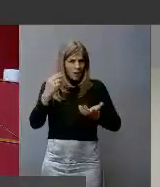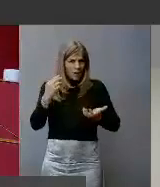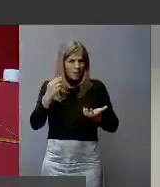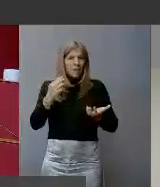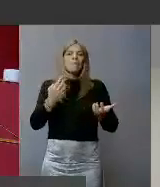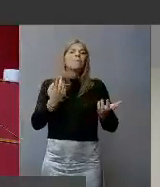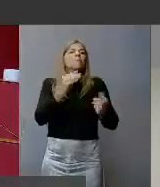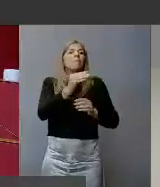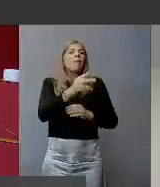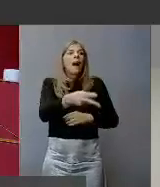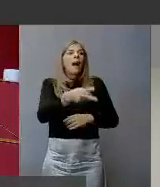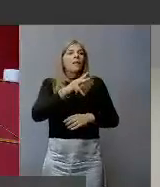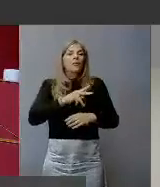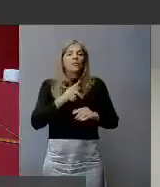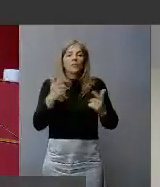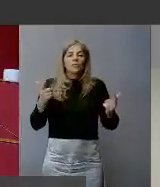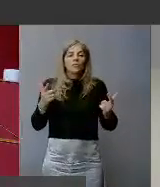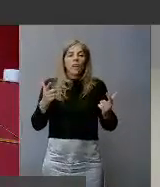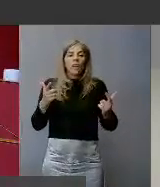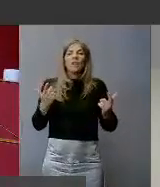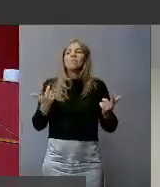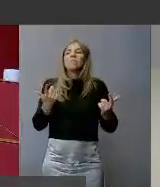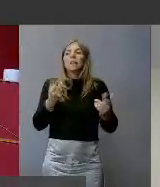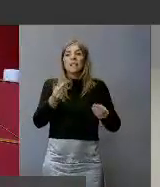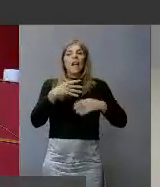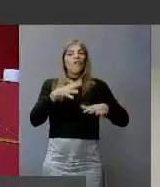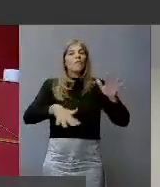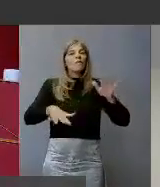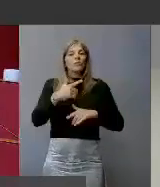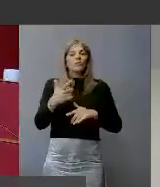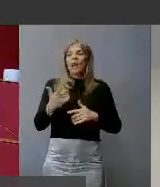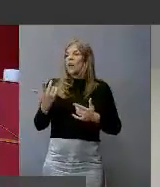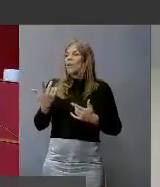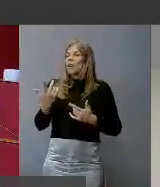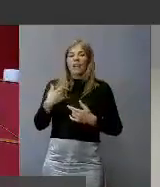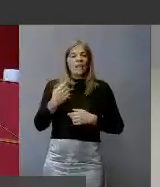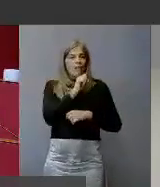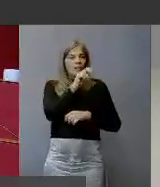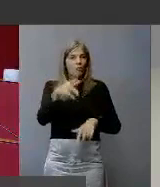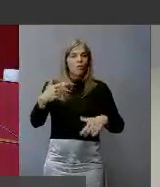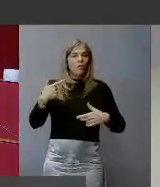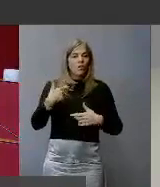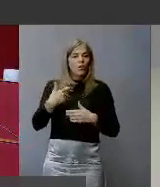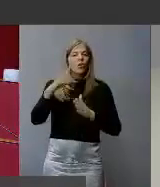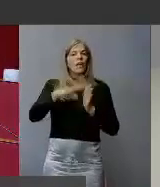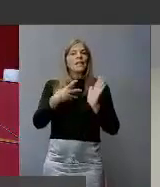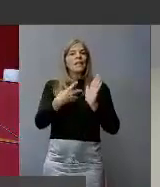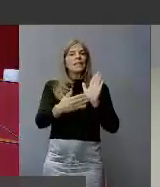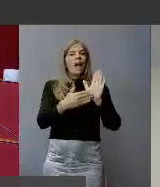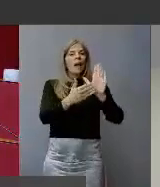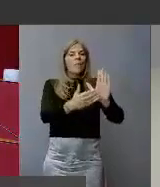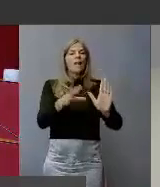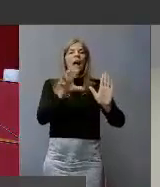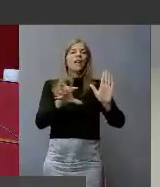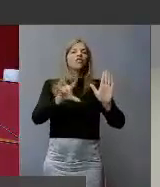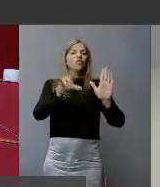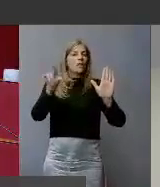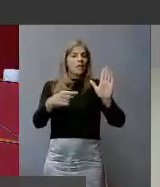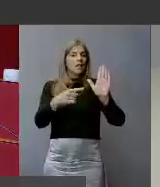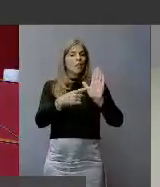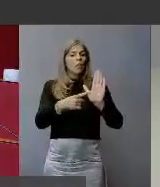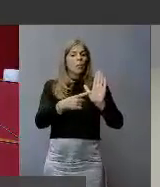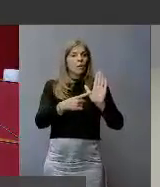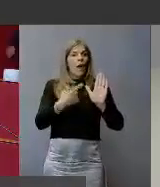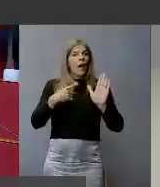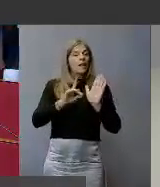non ci informa lui informo io i cittadini e consiglio comunale questa la tabella di regione liguria delibera di giunta regionale dalla